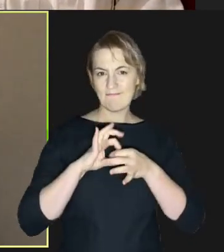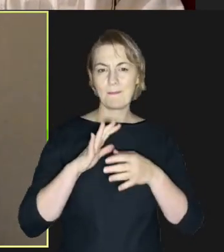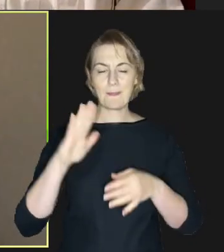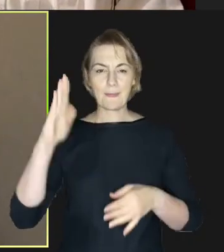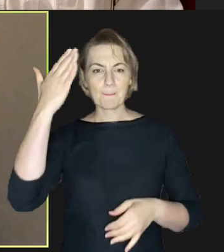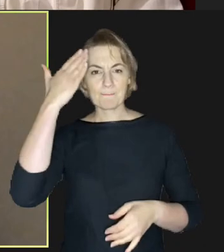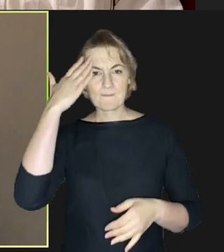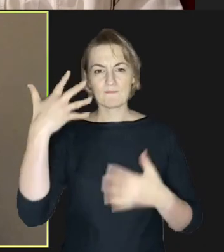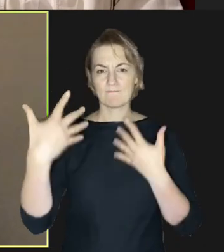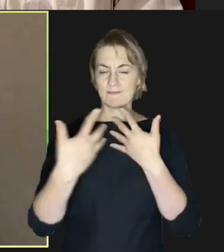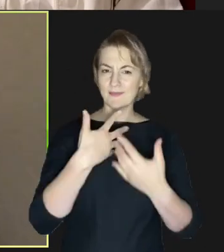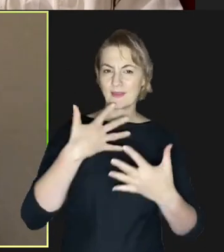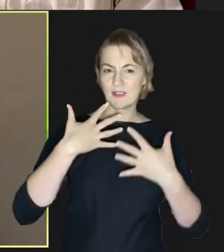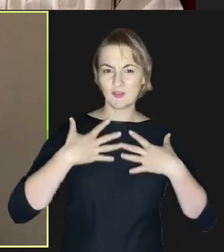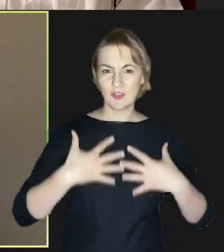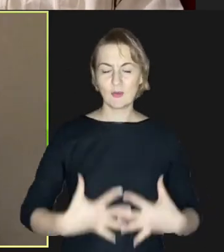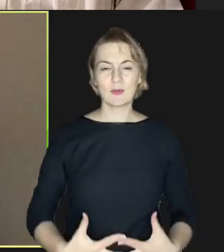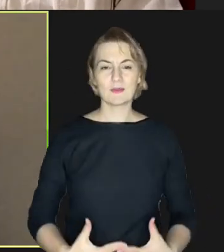poznawania ciała. Tak?